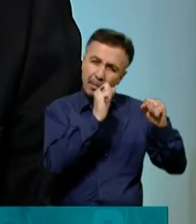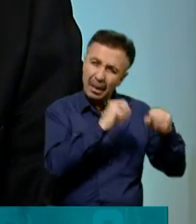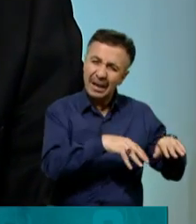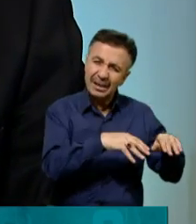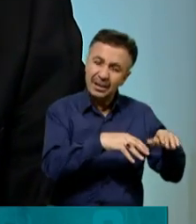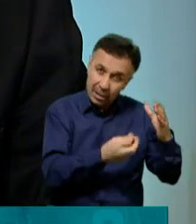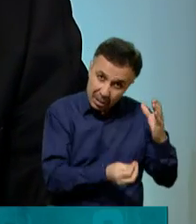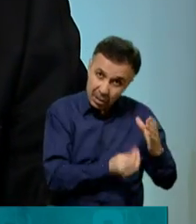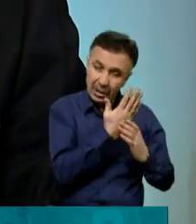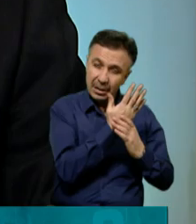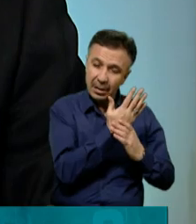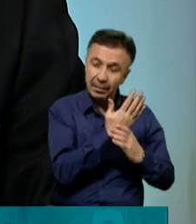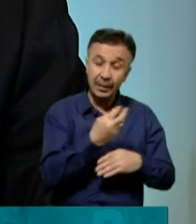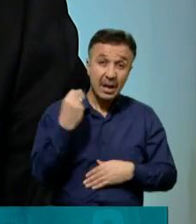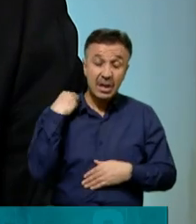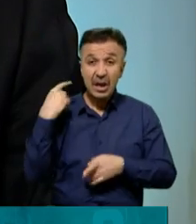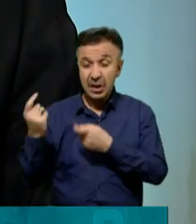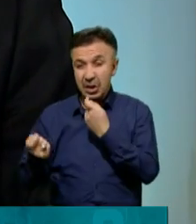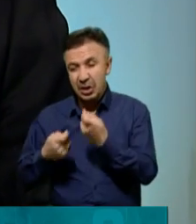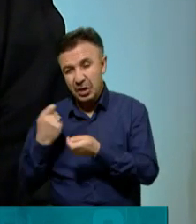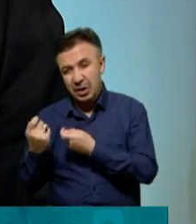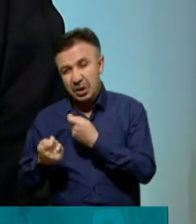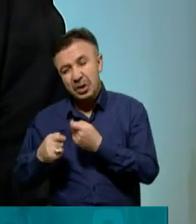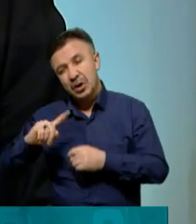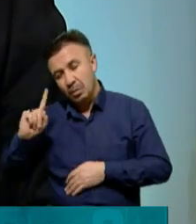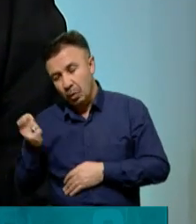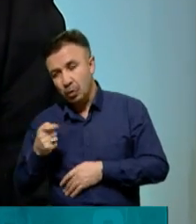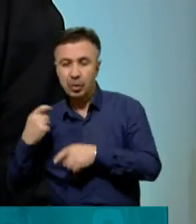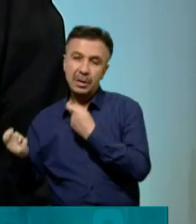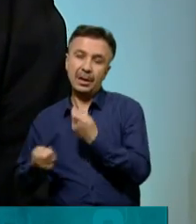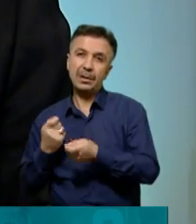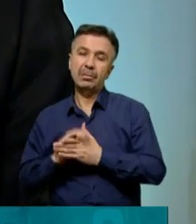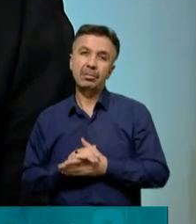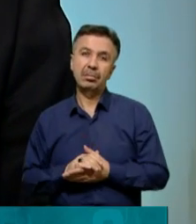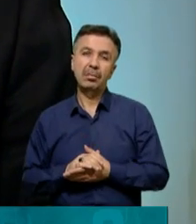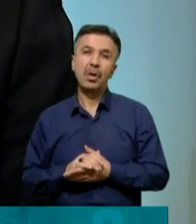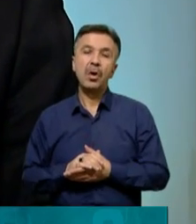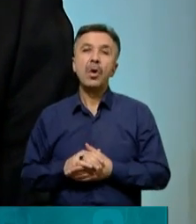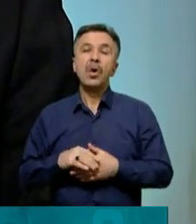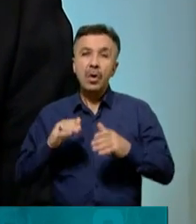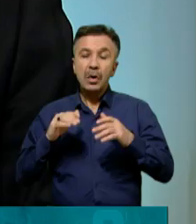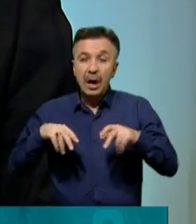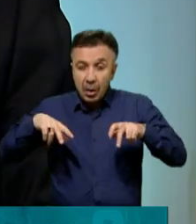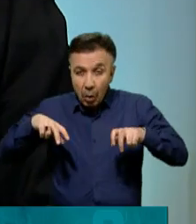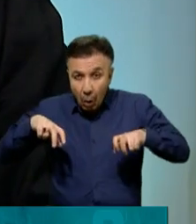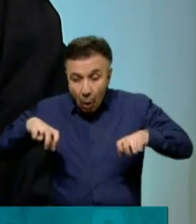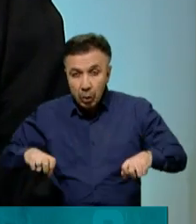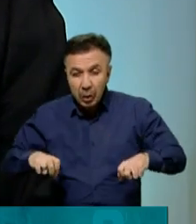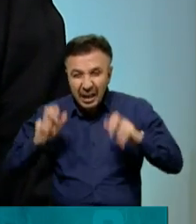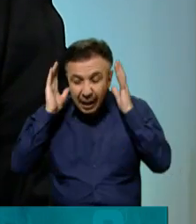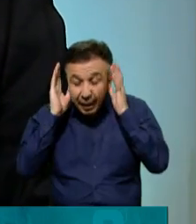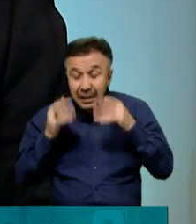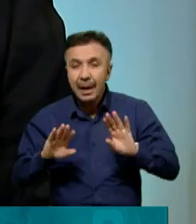efendim yeni iş bulduğu vakitte de gitsin orada çalışsın. Oturarak kılamaz çünkü hiçbir mazereti nedir? Yoktur.